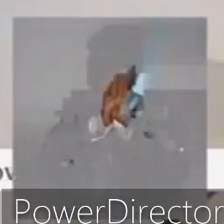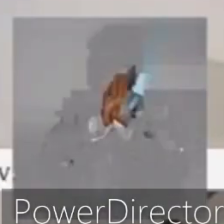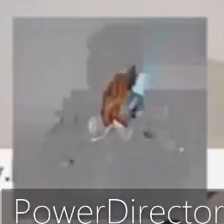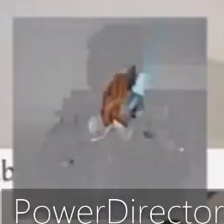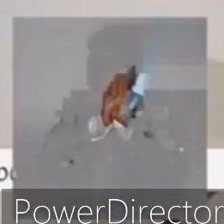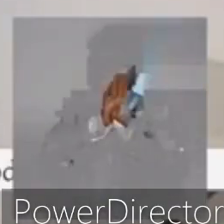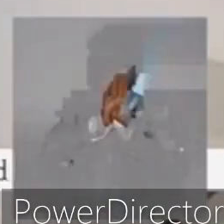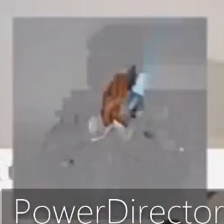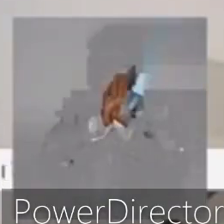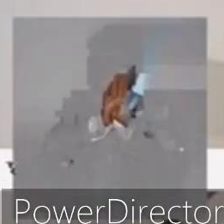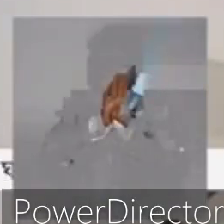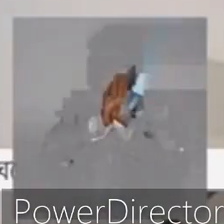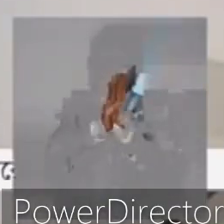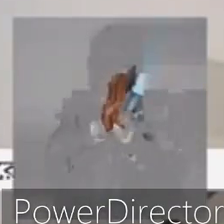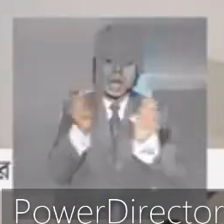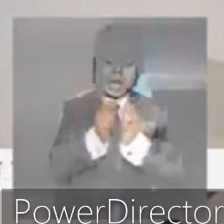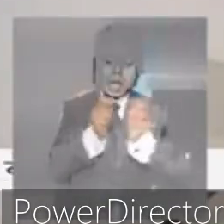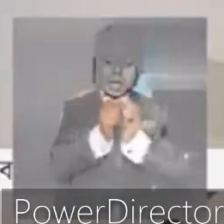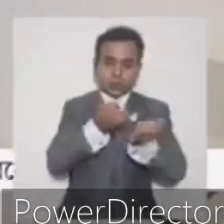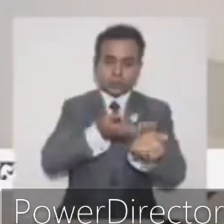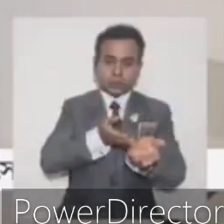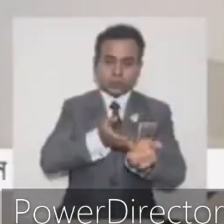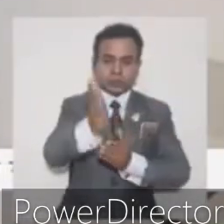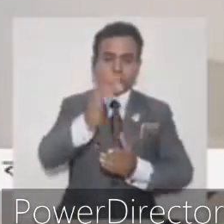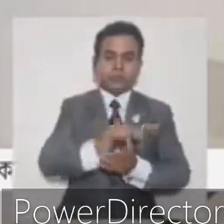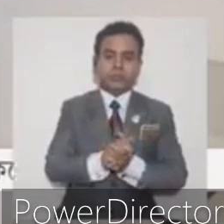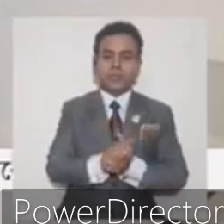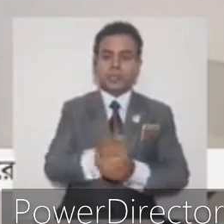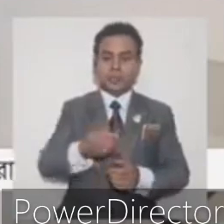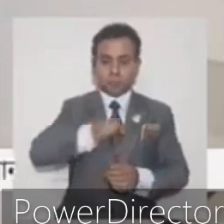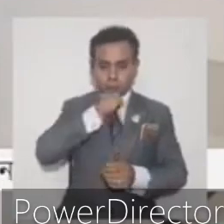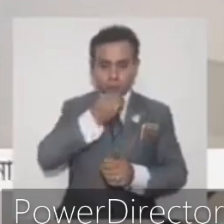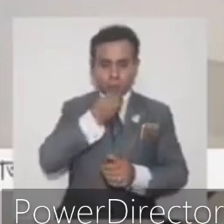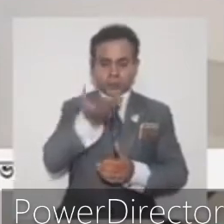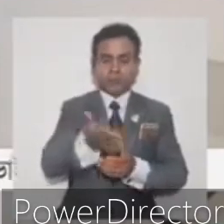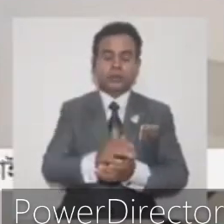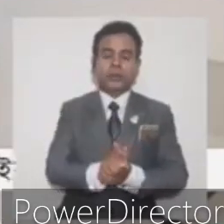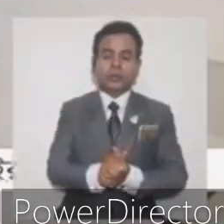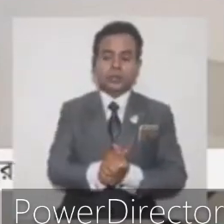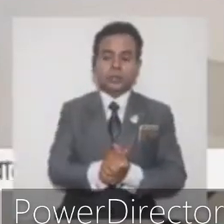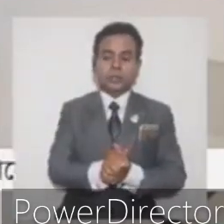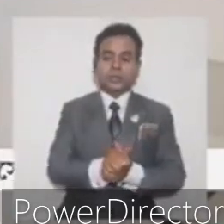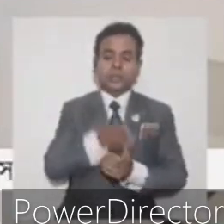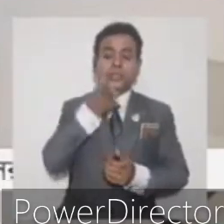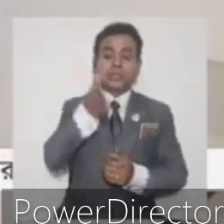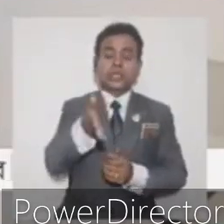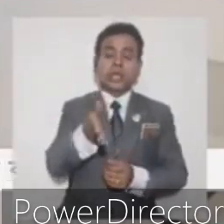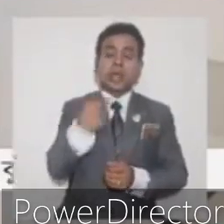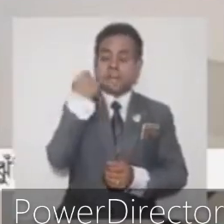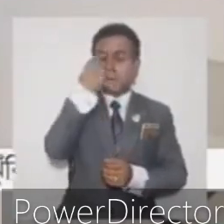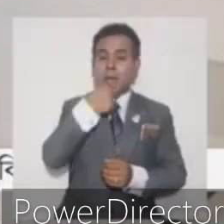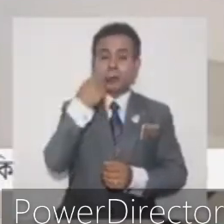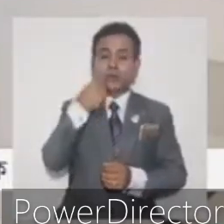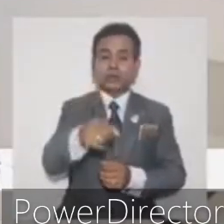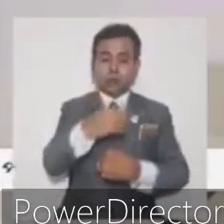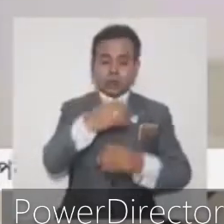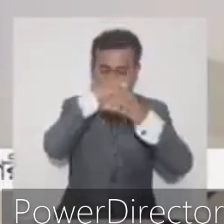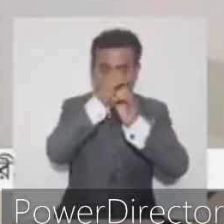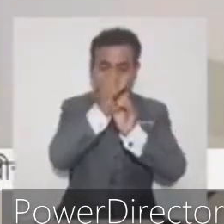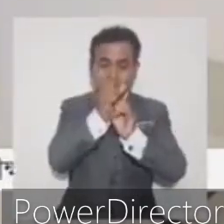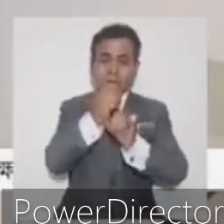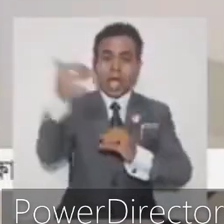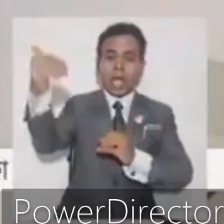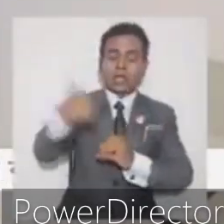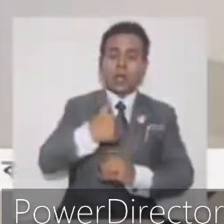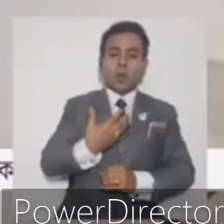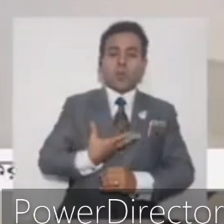না, পরীক্ষা থেকে দূরে থাকে, এটা একটা বিরাট সংকট। আপনি নিজেও আক্রান্ত হবেন, পরিবারকে আক্রান্ত